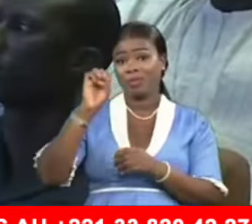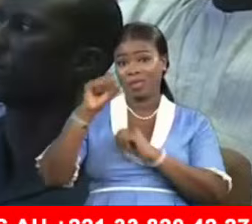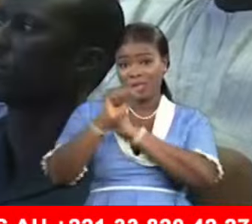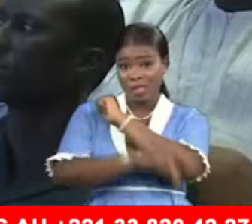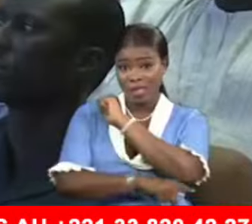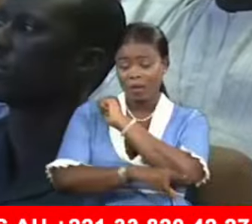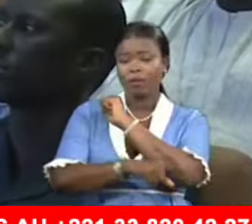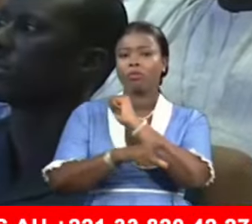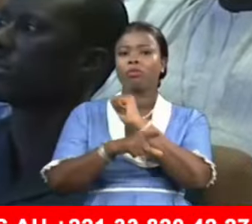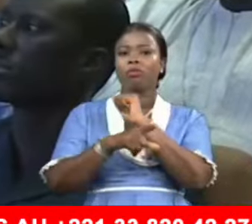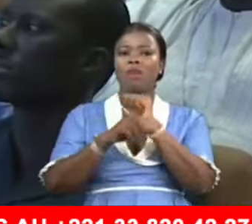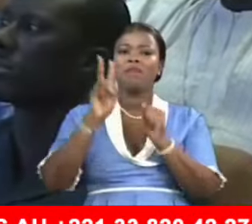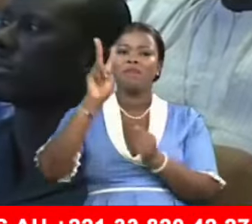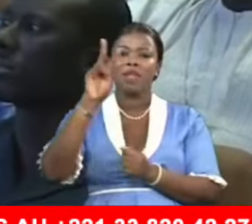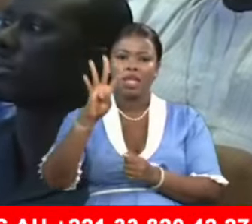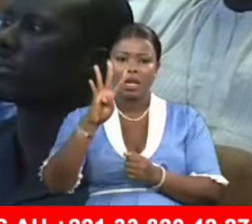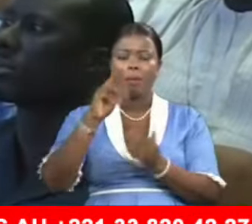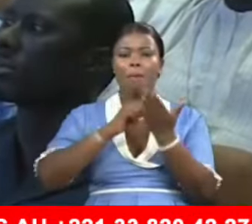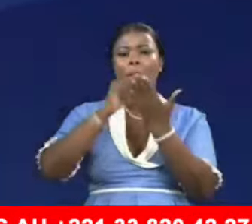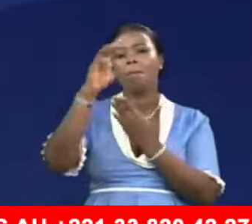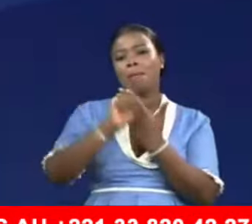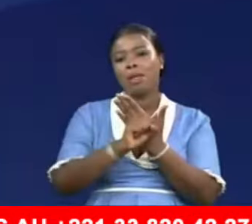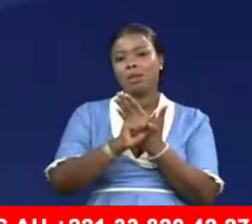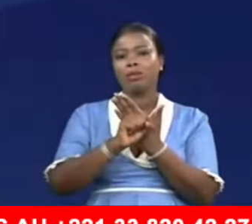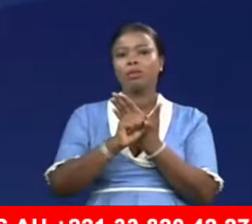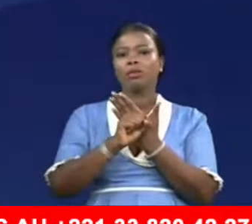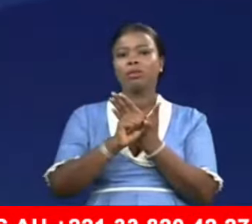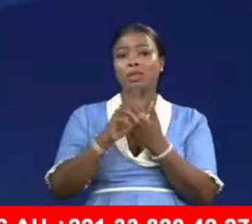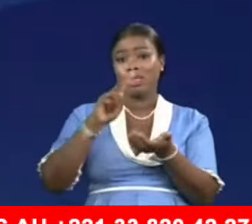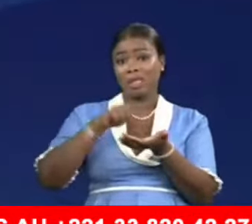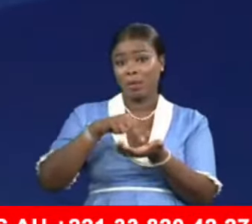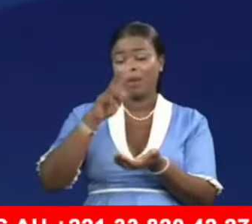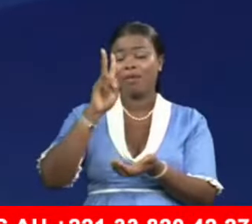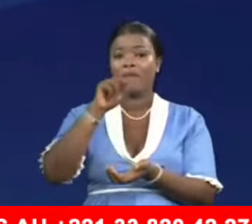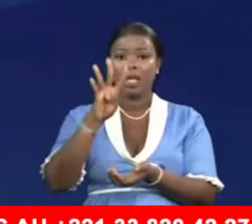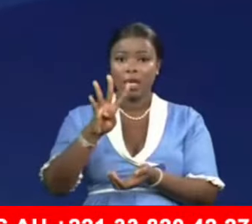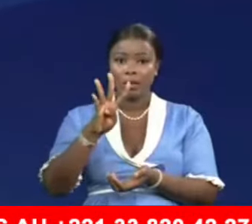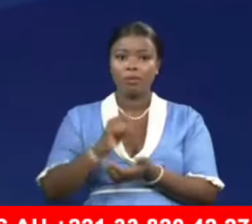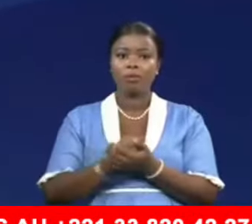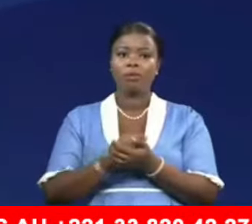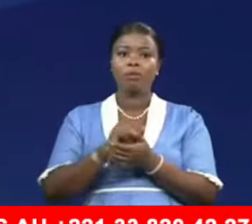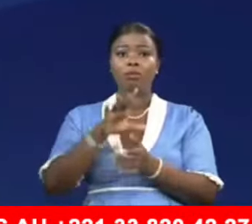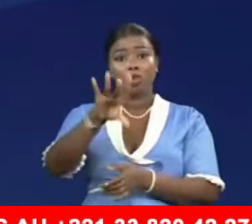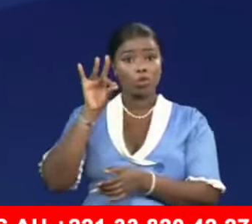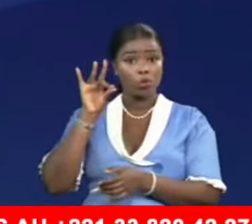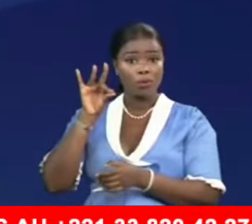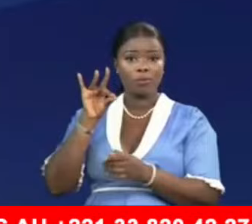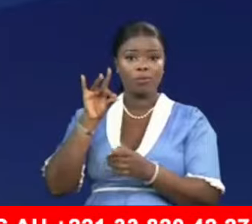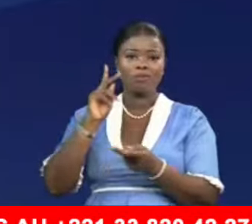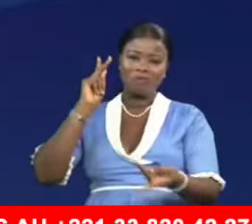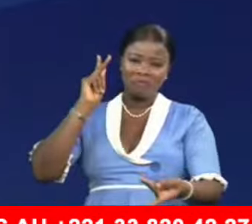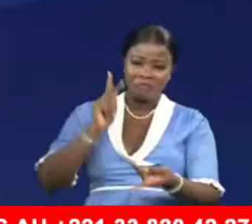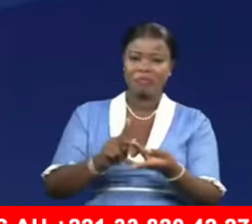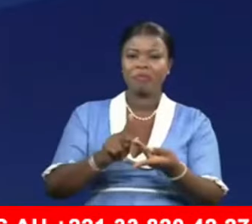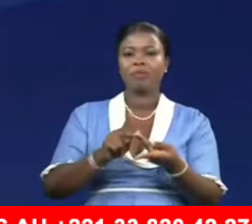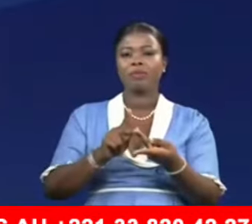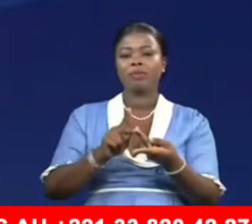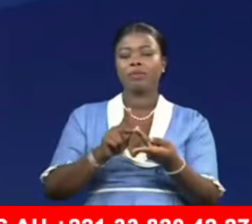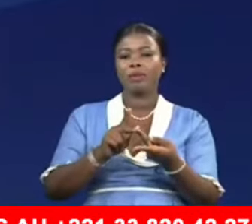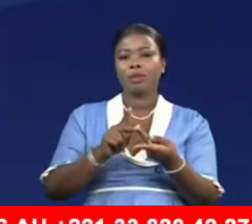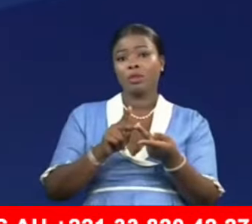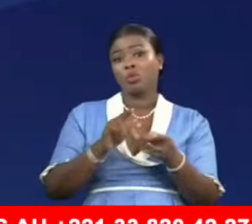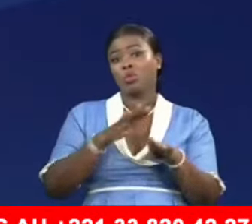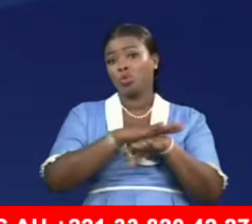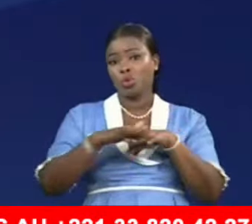plébisité le 24 mars 2024 par le choix net porté sur le président